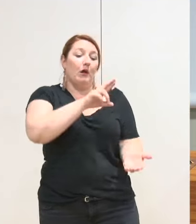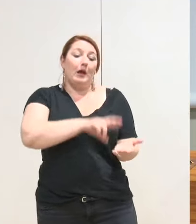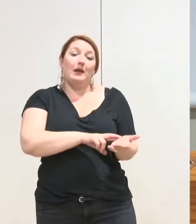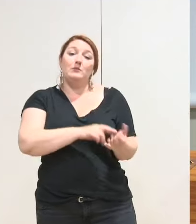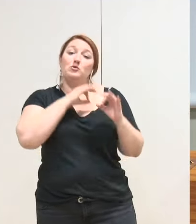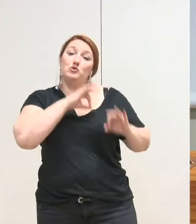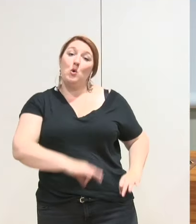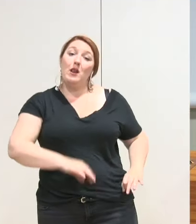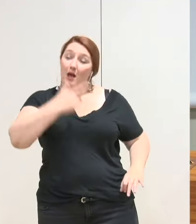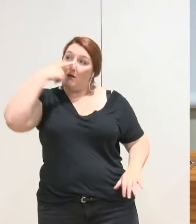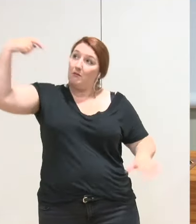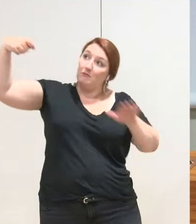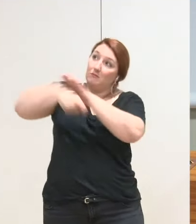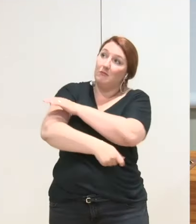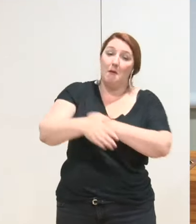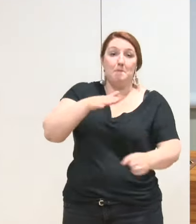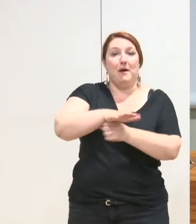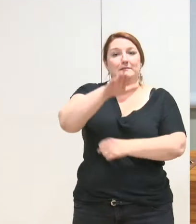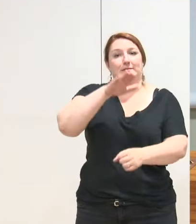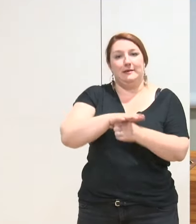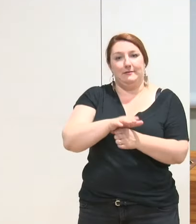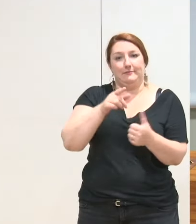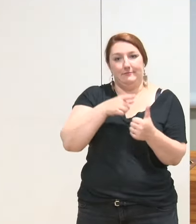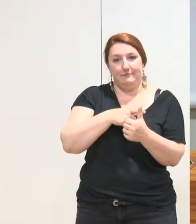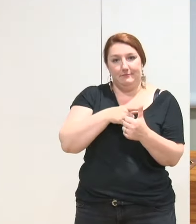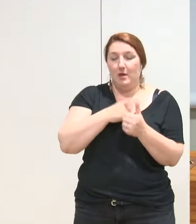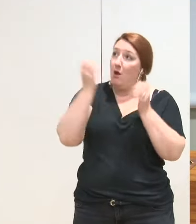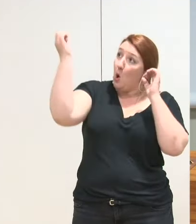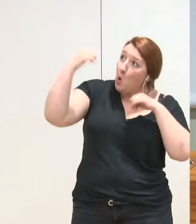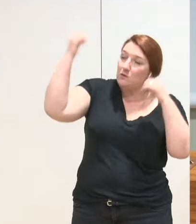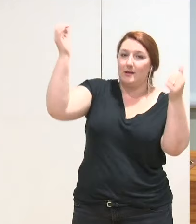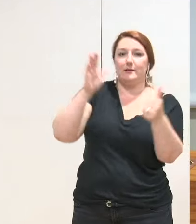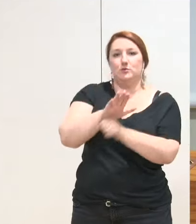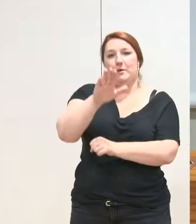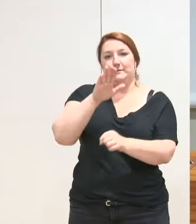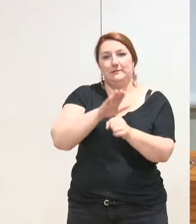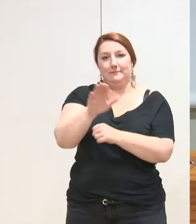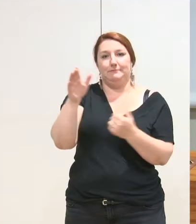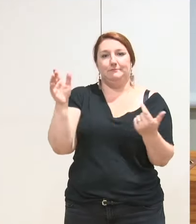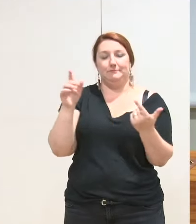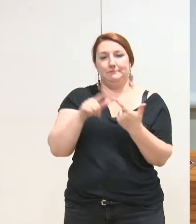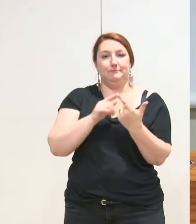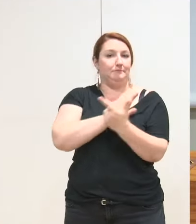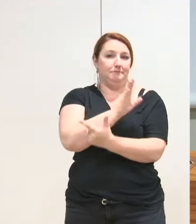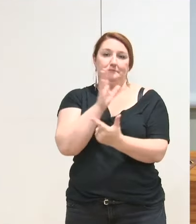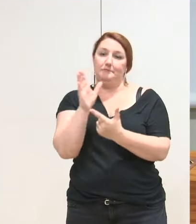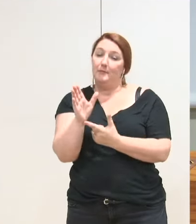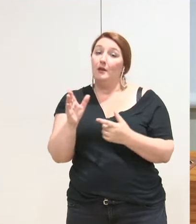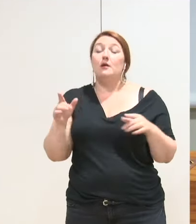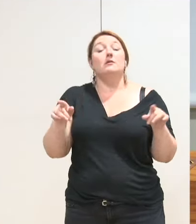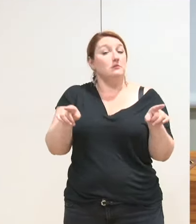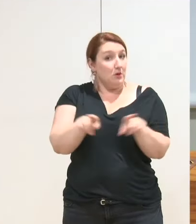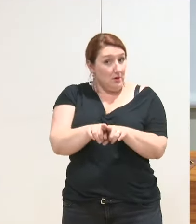scolaires n'a pas été suffisamment accompagné ni dans la concertation ni dans les moyens financiers pour autant là aussi nous